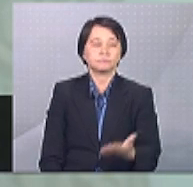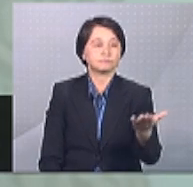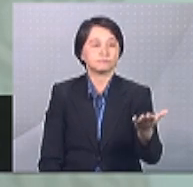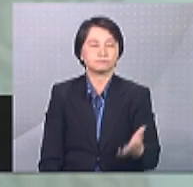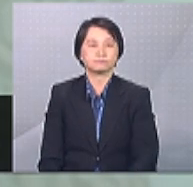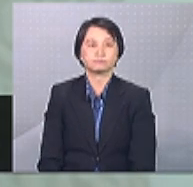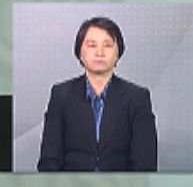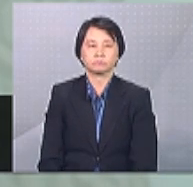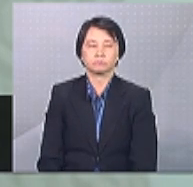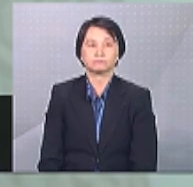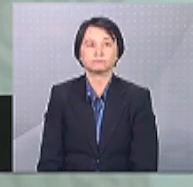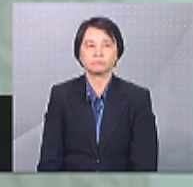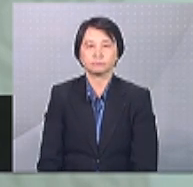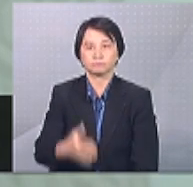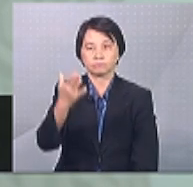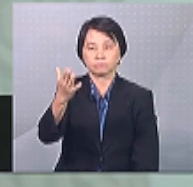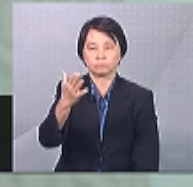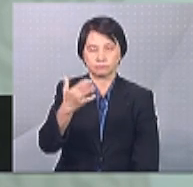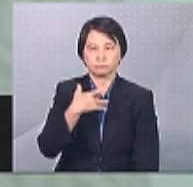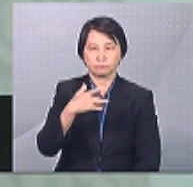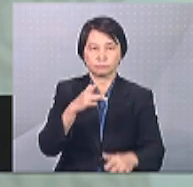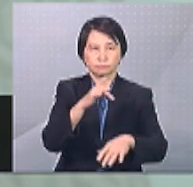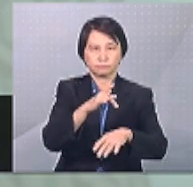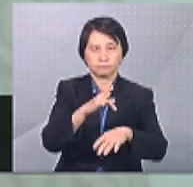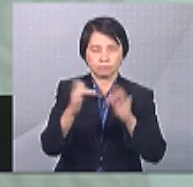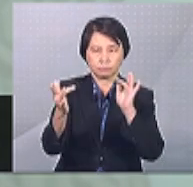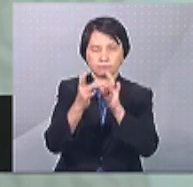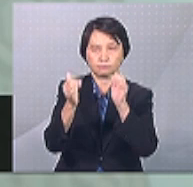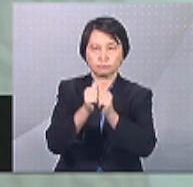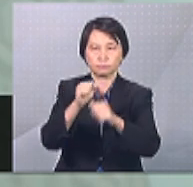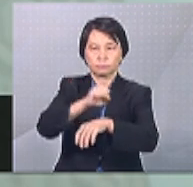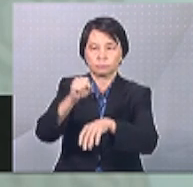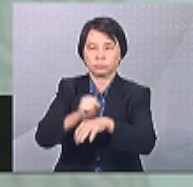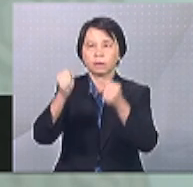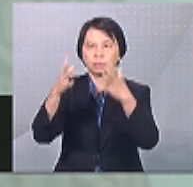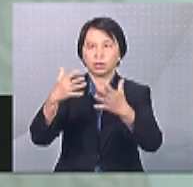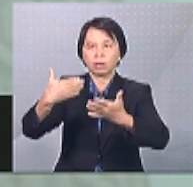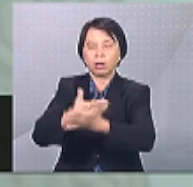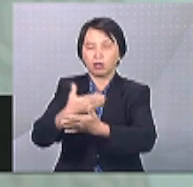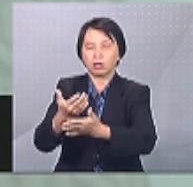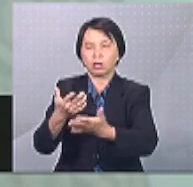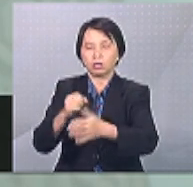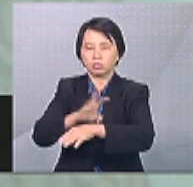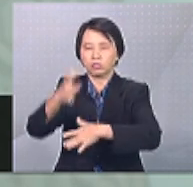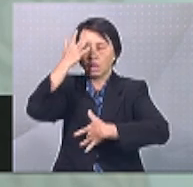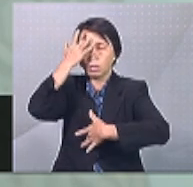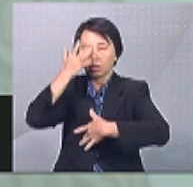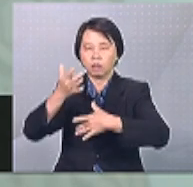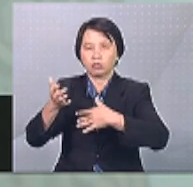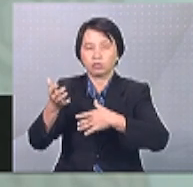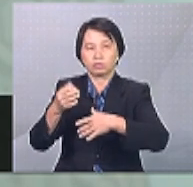Hi Datuk, are you in touch with Singapore and how many of the new infections reported in Singapore today are